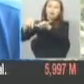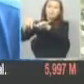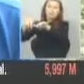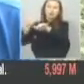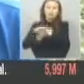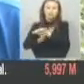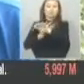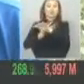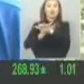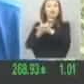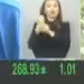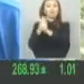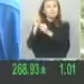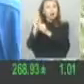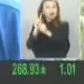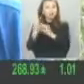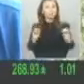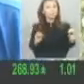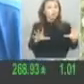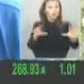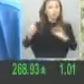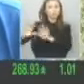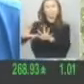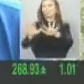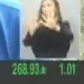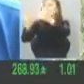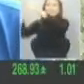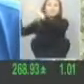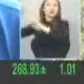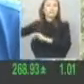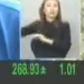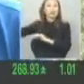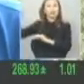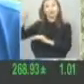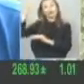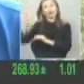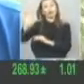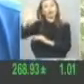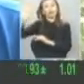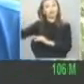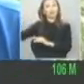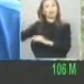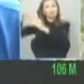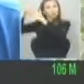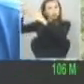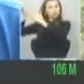กใจนิดหน่อยเขาตกใจออกนอกเขตอนุรักษ์ไปอย่างเงี้ยเขาต้องไปเสี่ยงนะครับเสี่ยงชีวิตมากๆกับการออกนอกพื้นที่เ